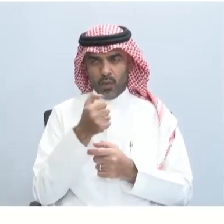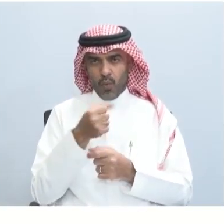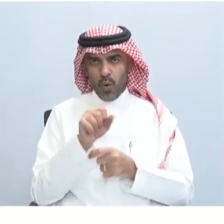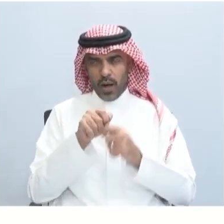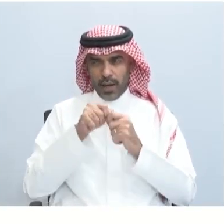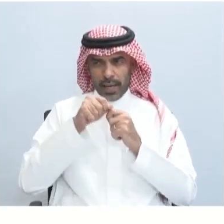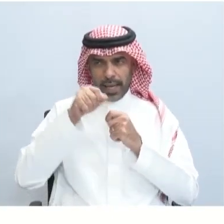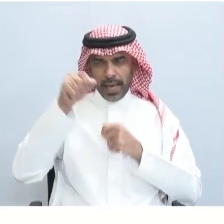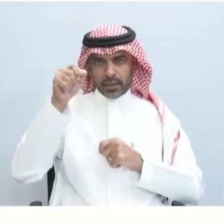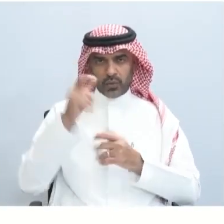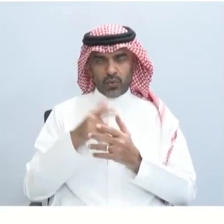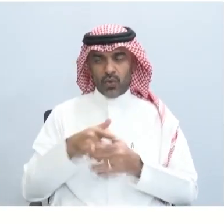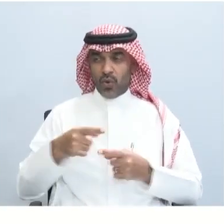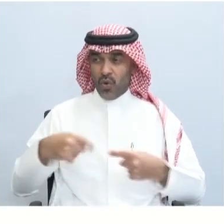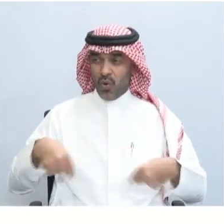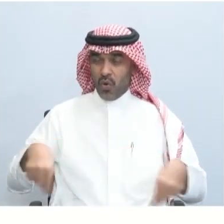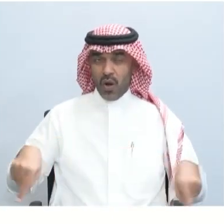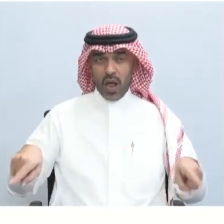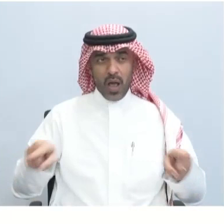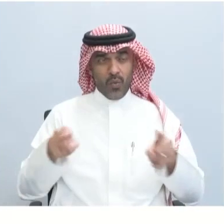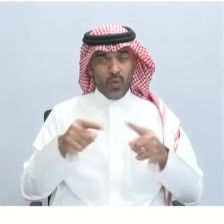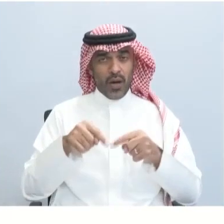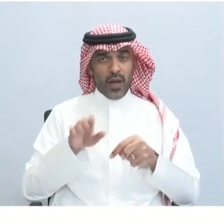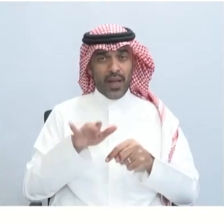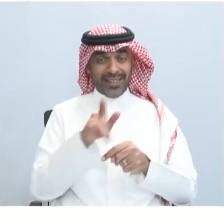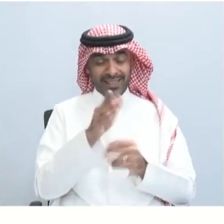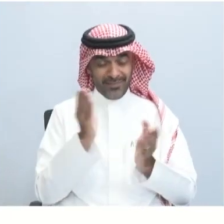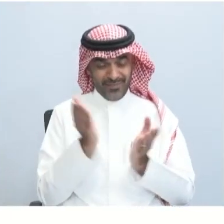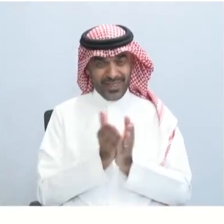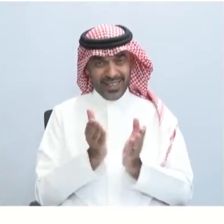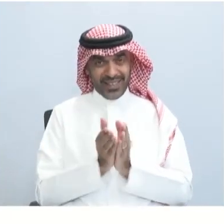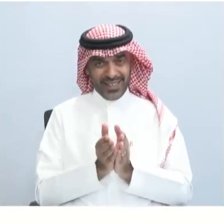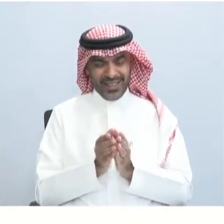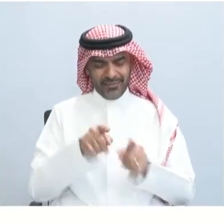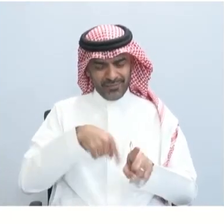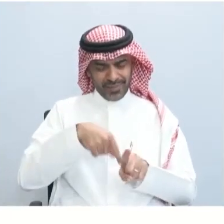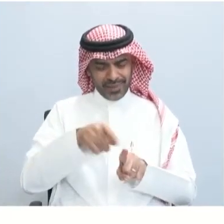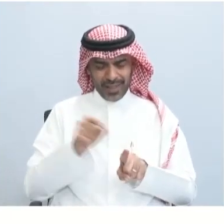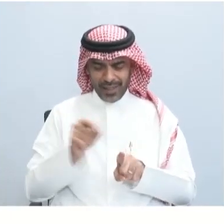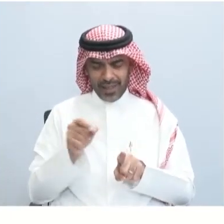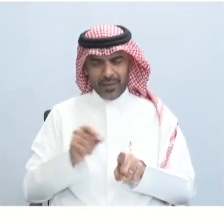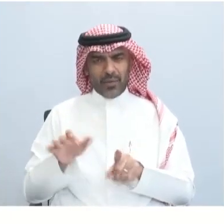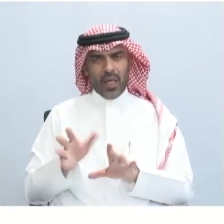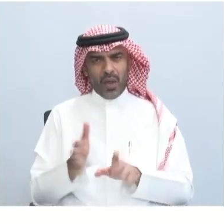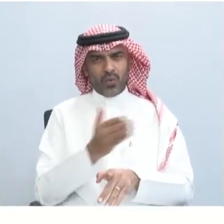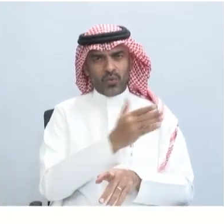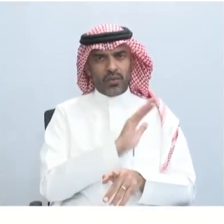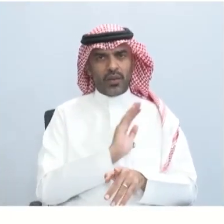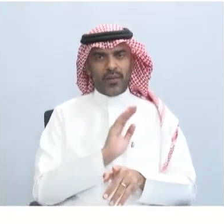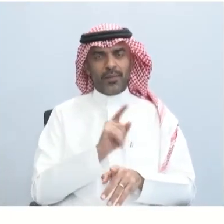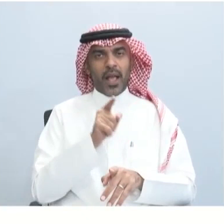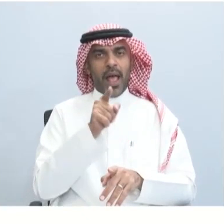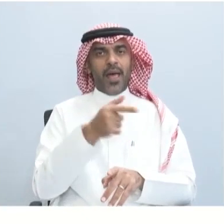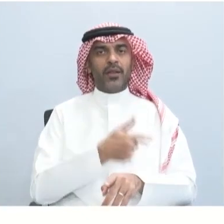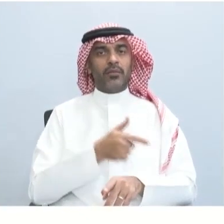جميع ما حولنا حتى الادوات المدرسيه التي معكم الان هي